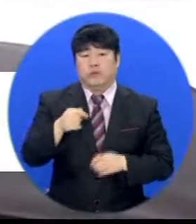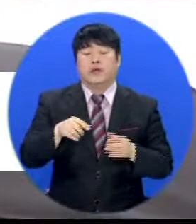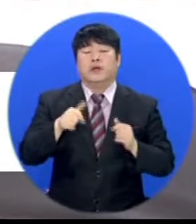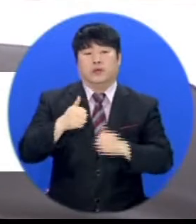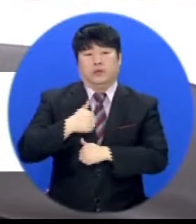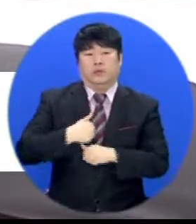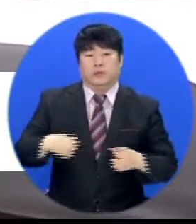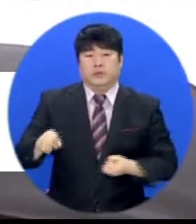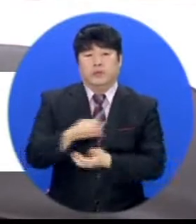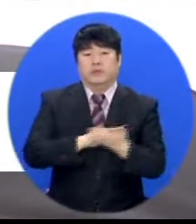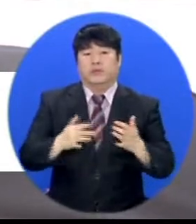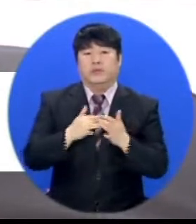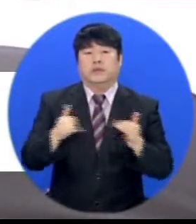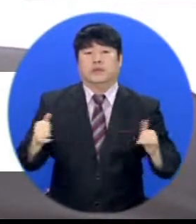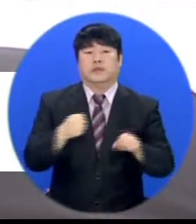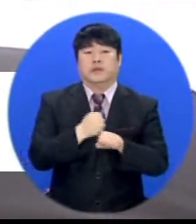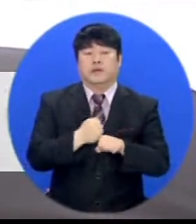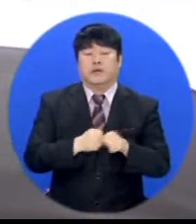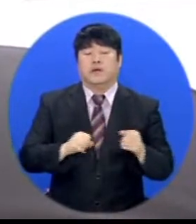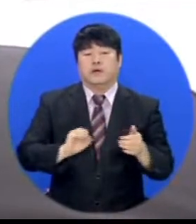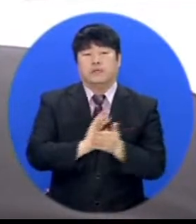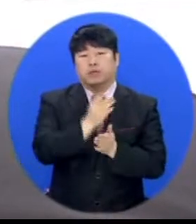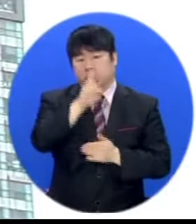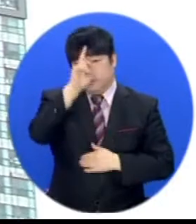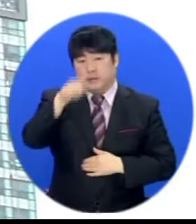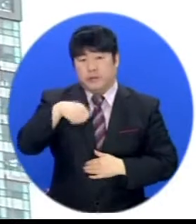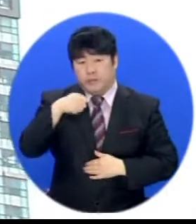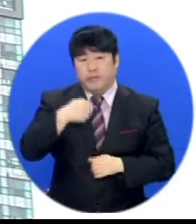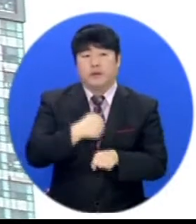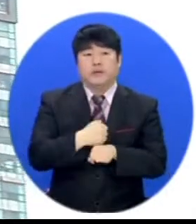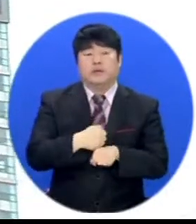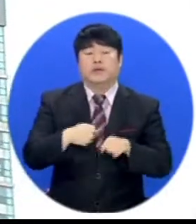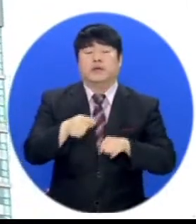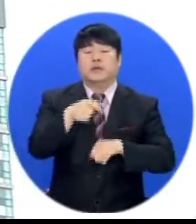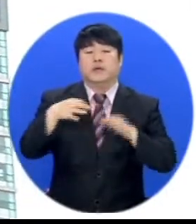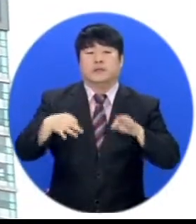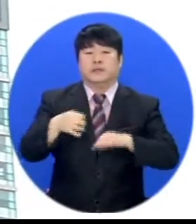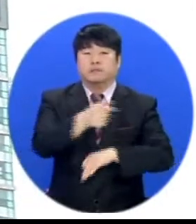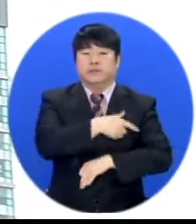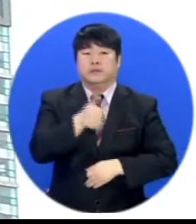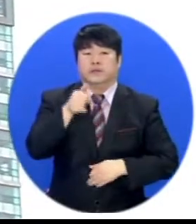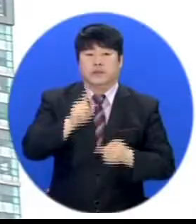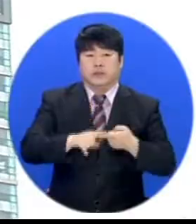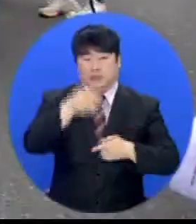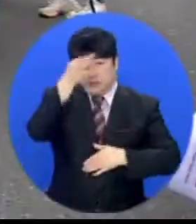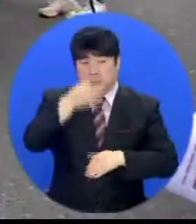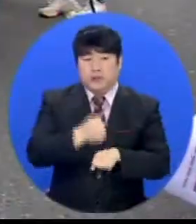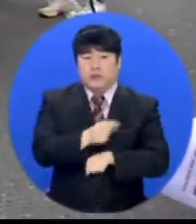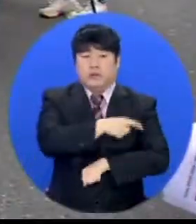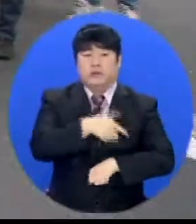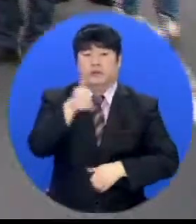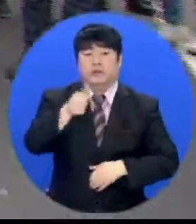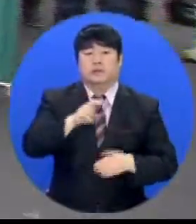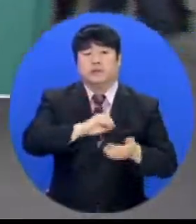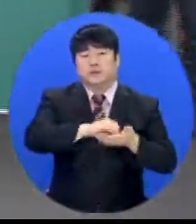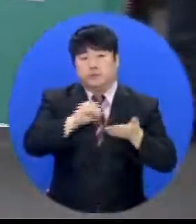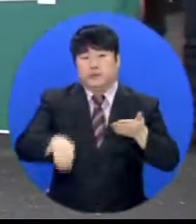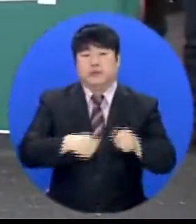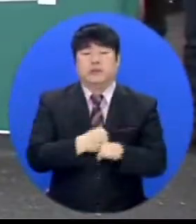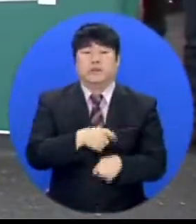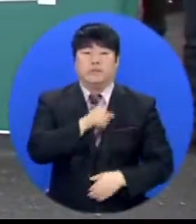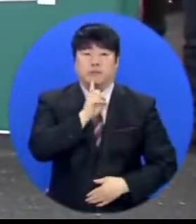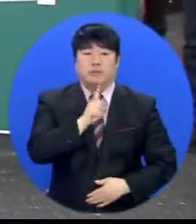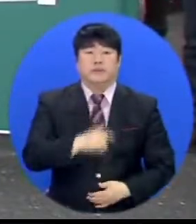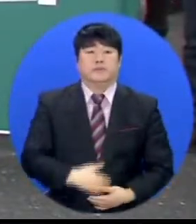군사반란 주역들과 호화로운 식사를 했다며 김 이사장이 이에 대해 사과하고 이사장직에서 물러나야 한다고